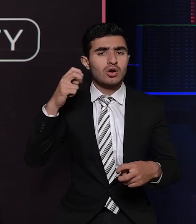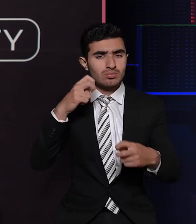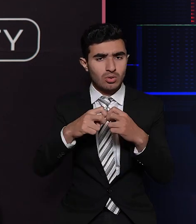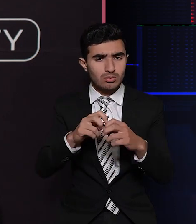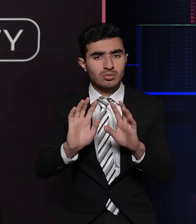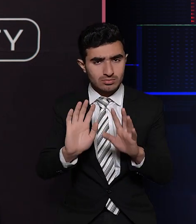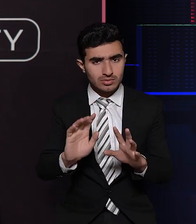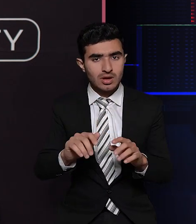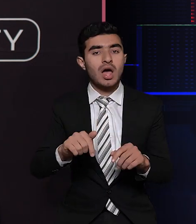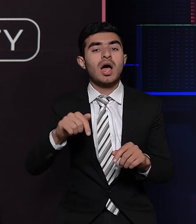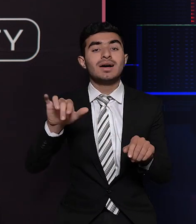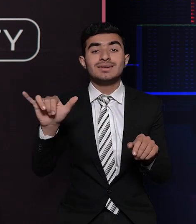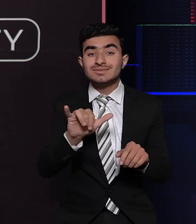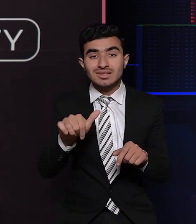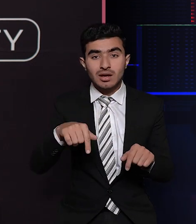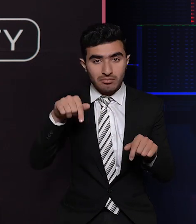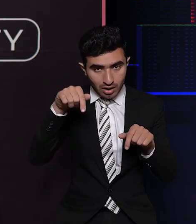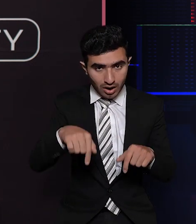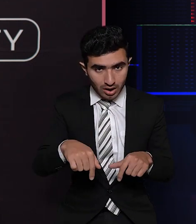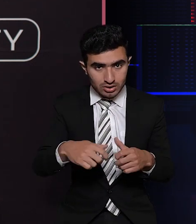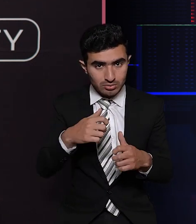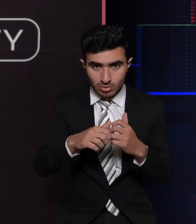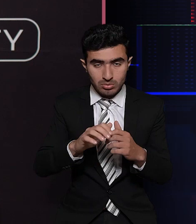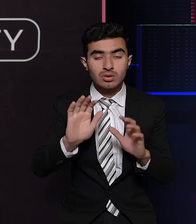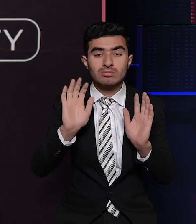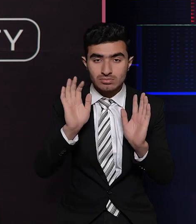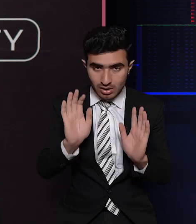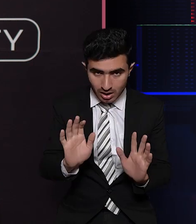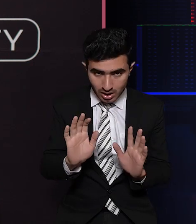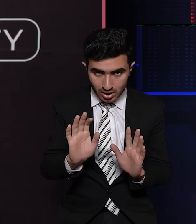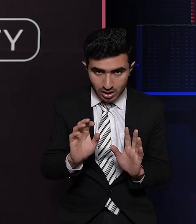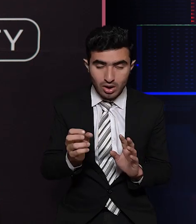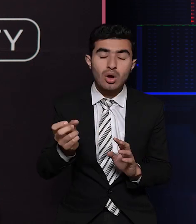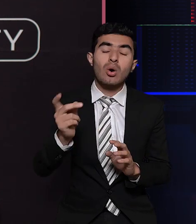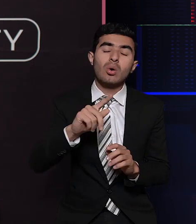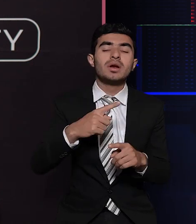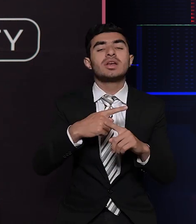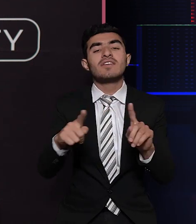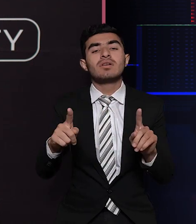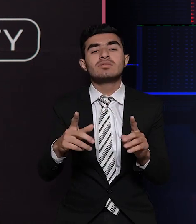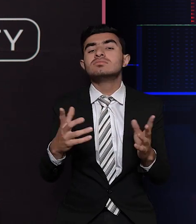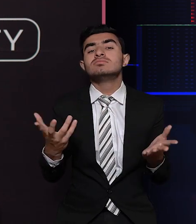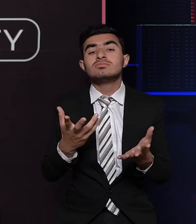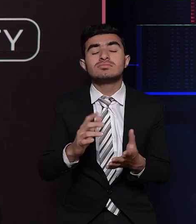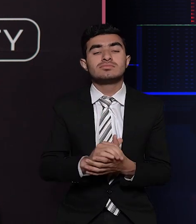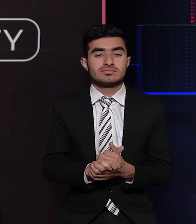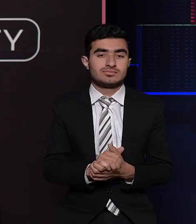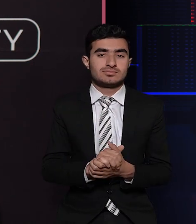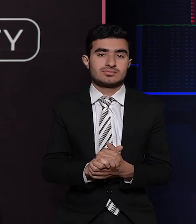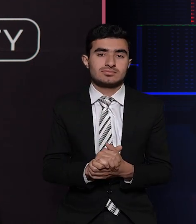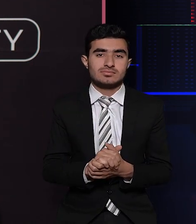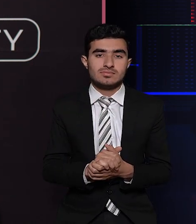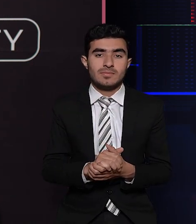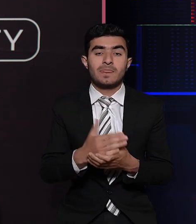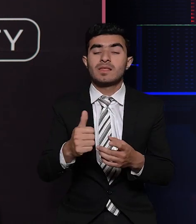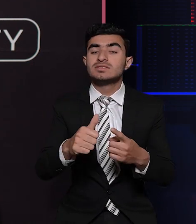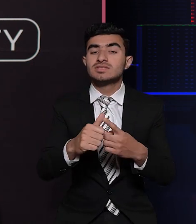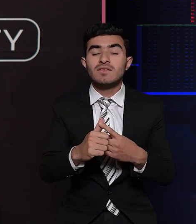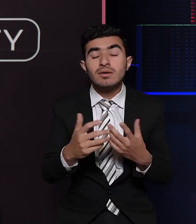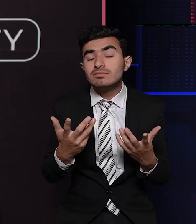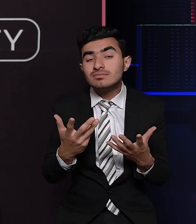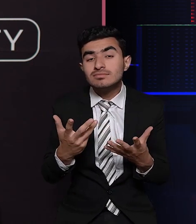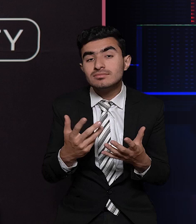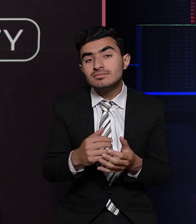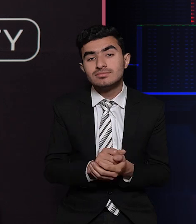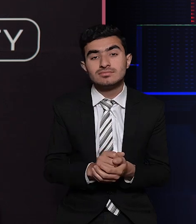کے جو مسائل تھے وہ آج کے دور میں رہنے والے انسان کے مسائل کے مطابق ہیں یا مختلف ہیں؟